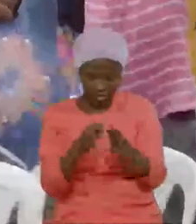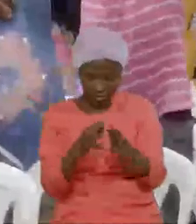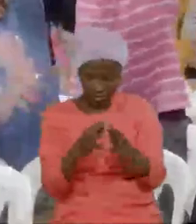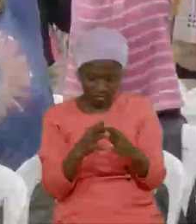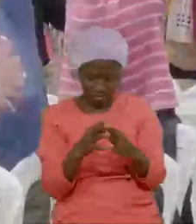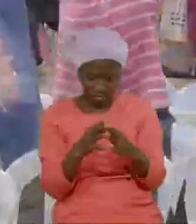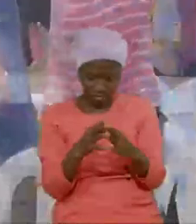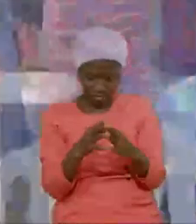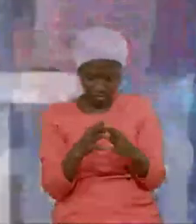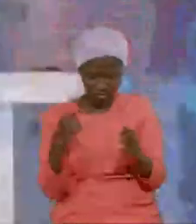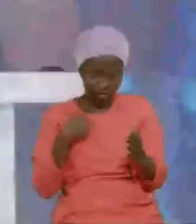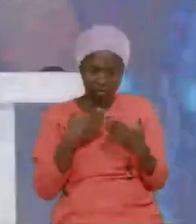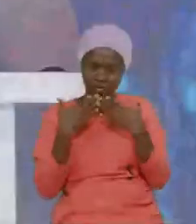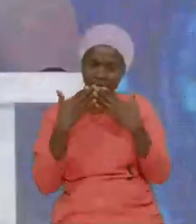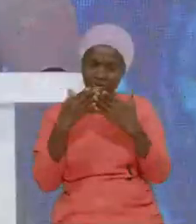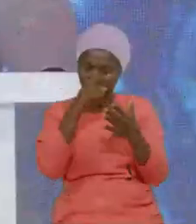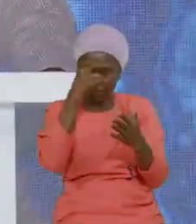Père, au nom de Jésus,